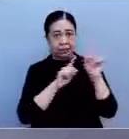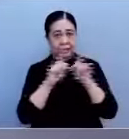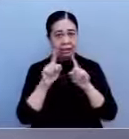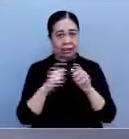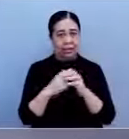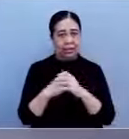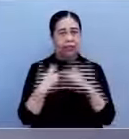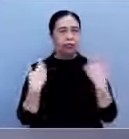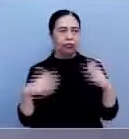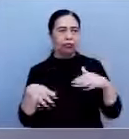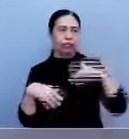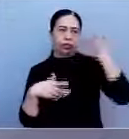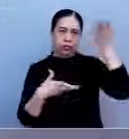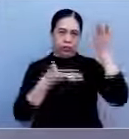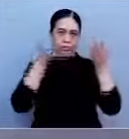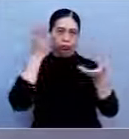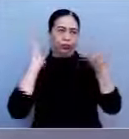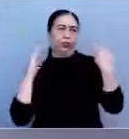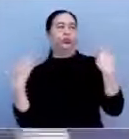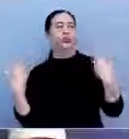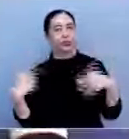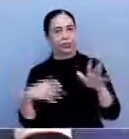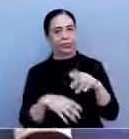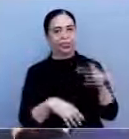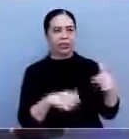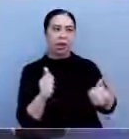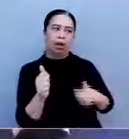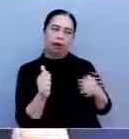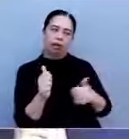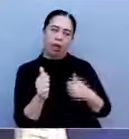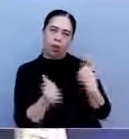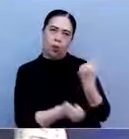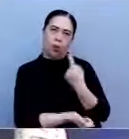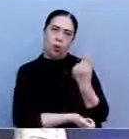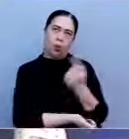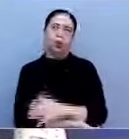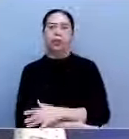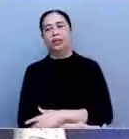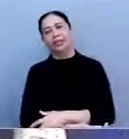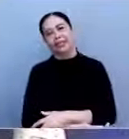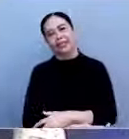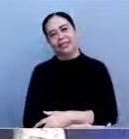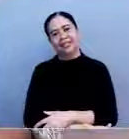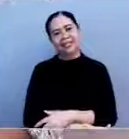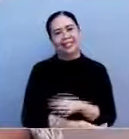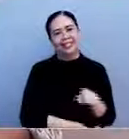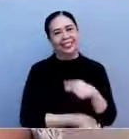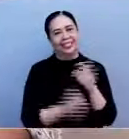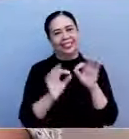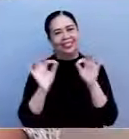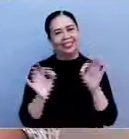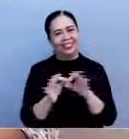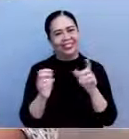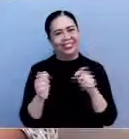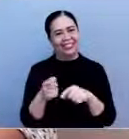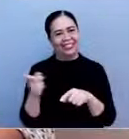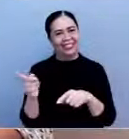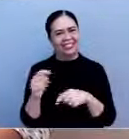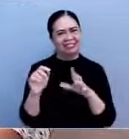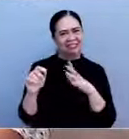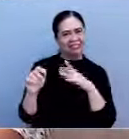risen na. Yeah! Sinusunod lang siya. Yung nanggaling sa frame ni Gretchen sa kanimawi, parang hindi naman nalayo